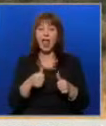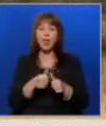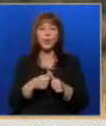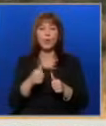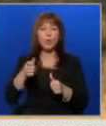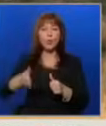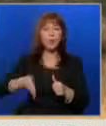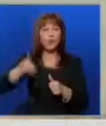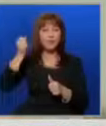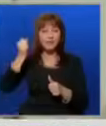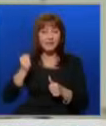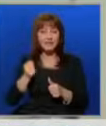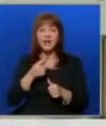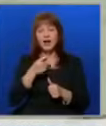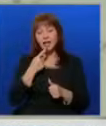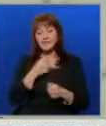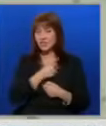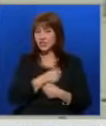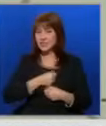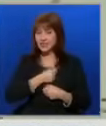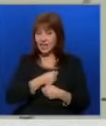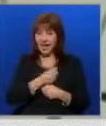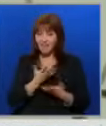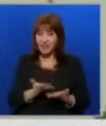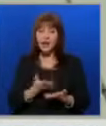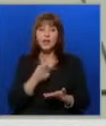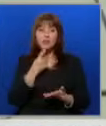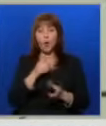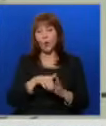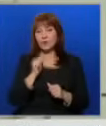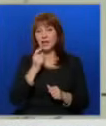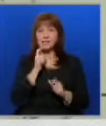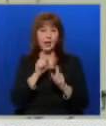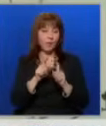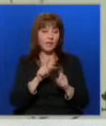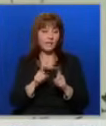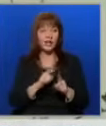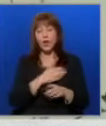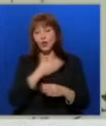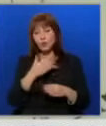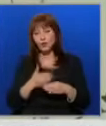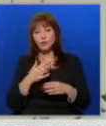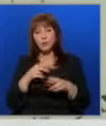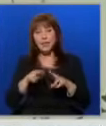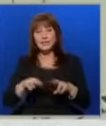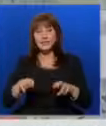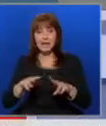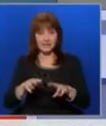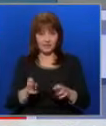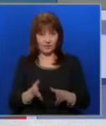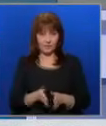двамата мъже, заяви, че съжалява за трагедията, но категорично отказа коментар, докато текат следствените действия.